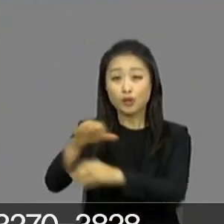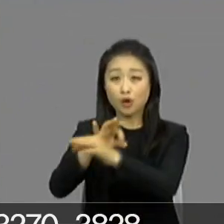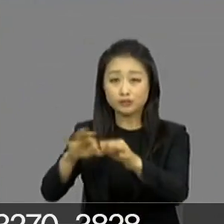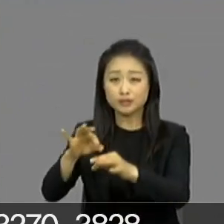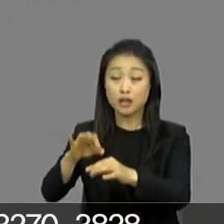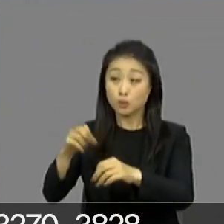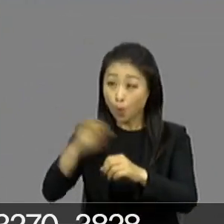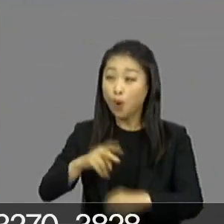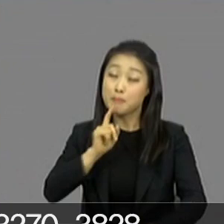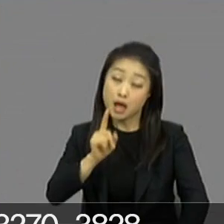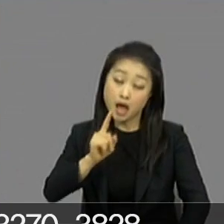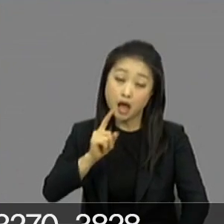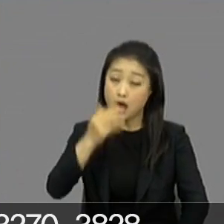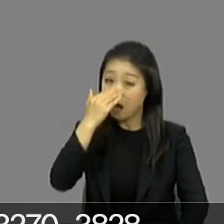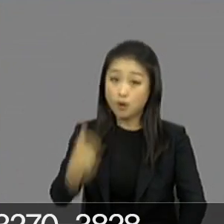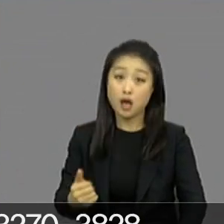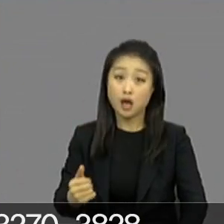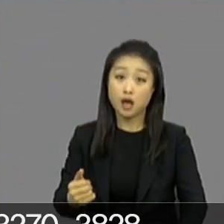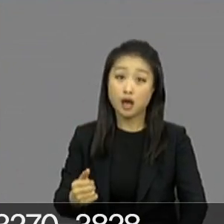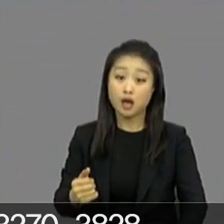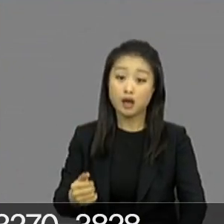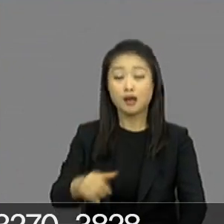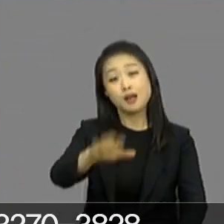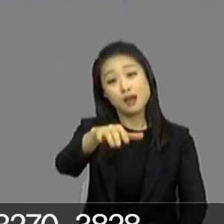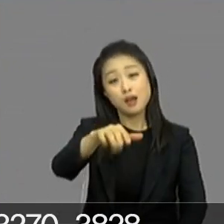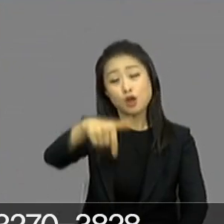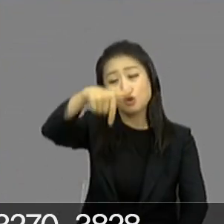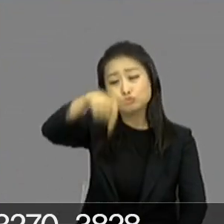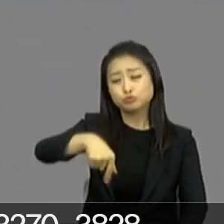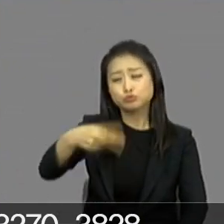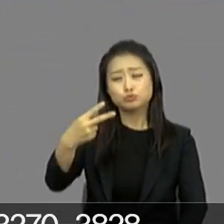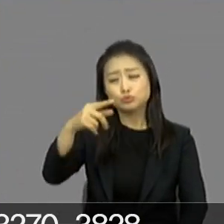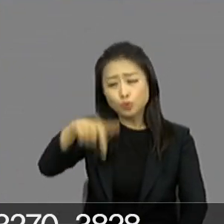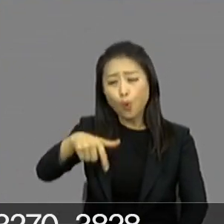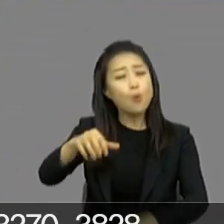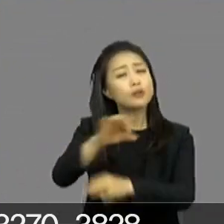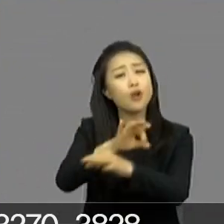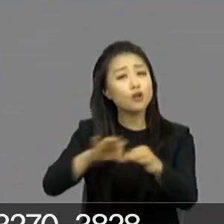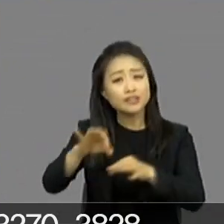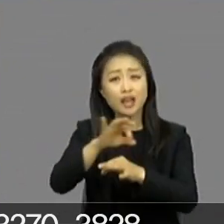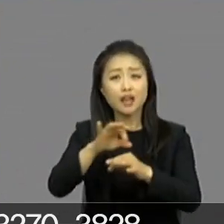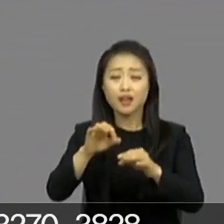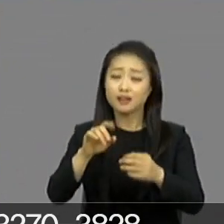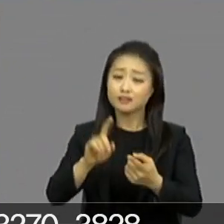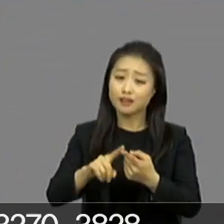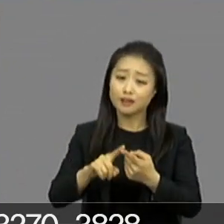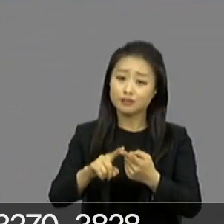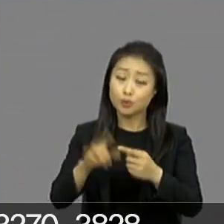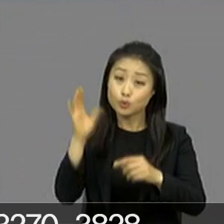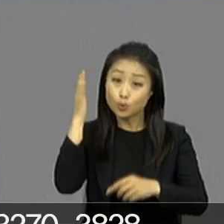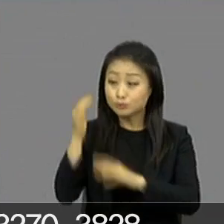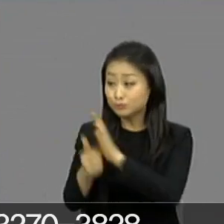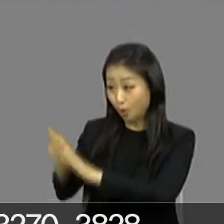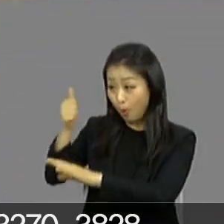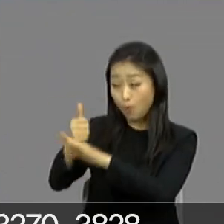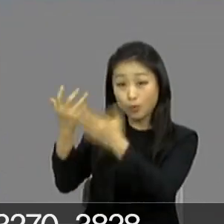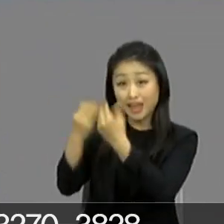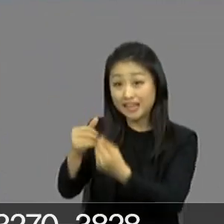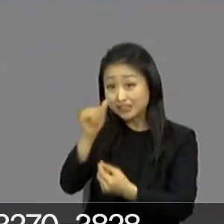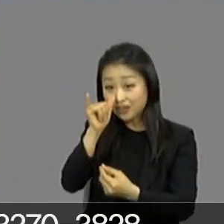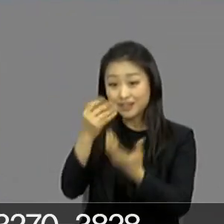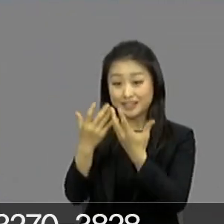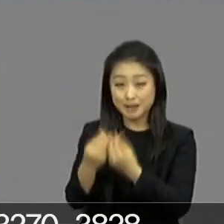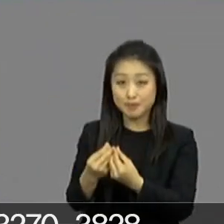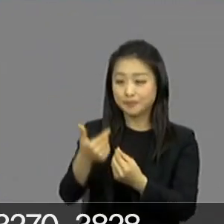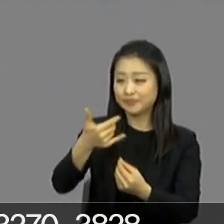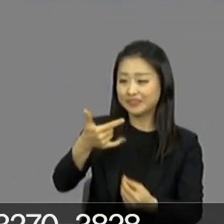따로 뭐 여기서 더 얘기하지 않더라도 제가 구독 경제 라고 하는것과 사실 이웃을 성공하고 있는 데 있지 않습니까 어떻게 내 플렉스